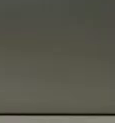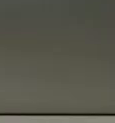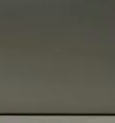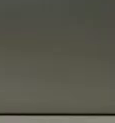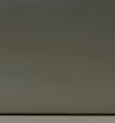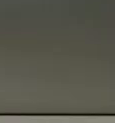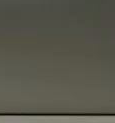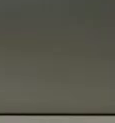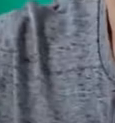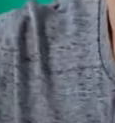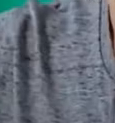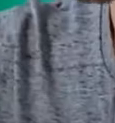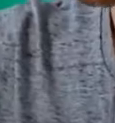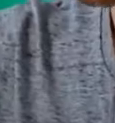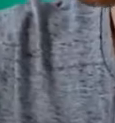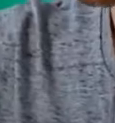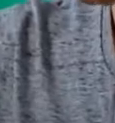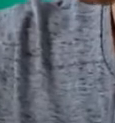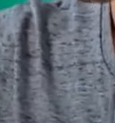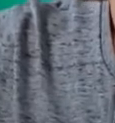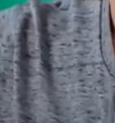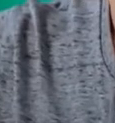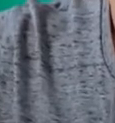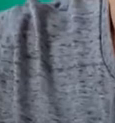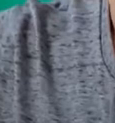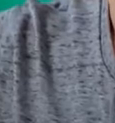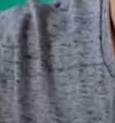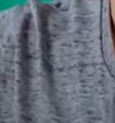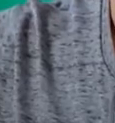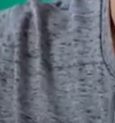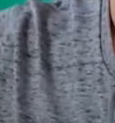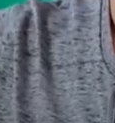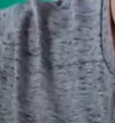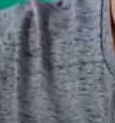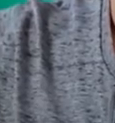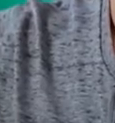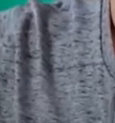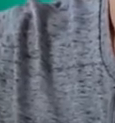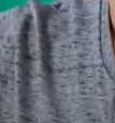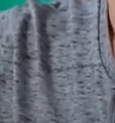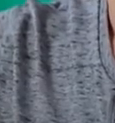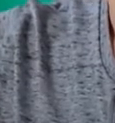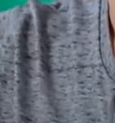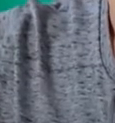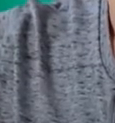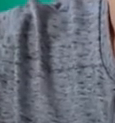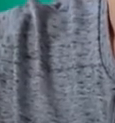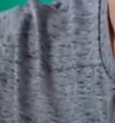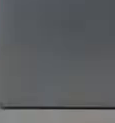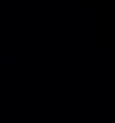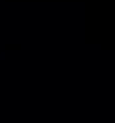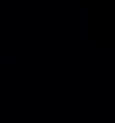Grammarly can help you write quickly and confidently so you never have to slow down at work. Instant corrections make your writing